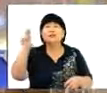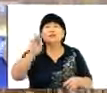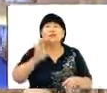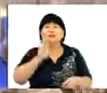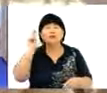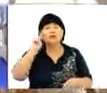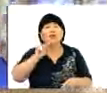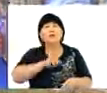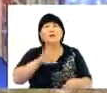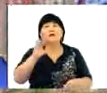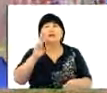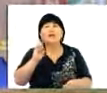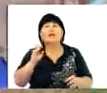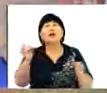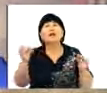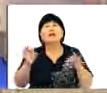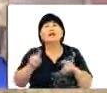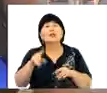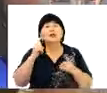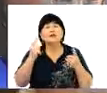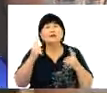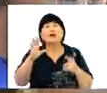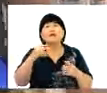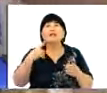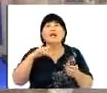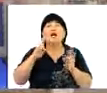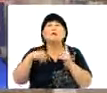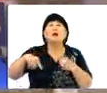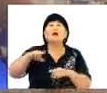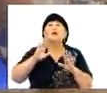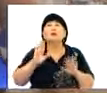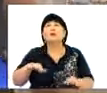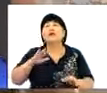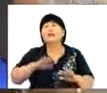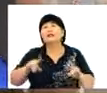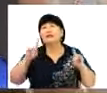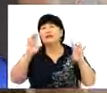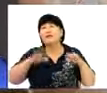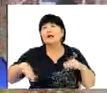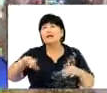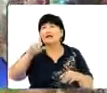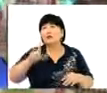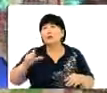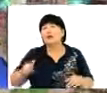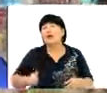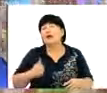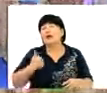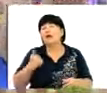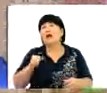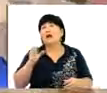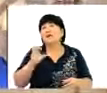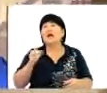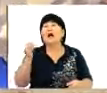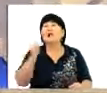и работает в Вене. Рассказывает, что в знаменитом венском бале принимают участие только дети известных в стране людей. Гордятся австрийцы